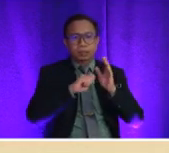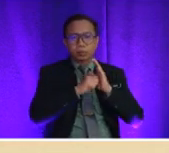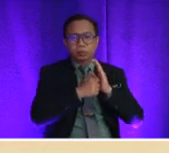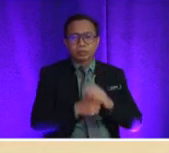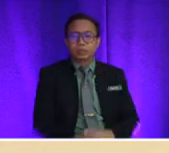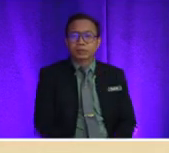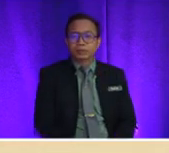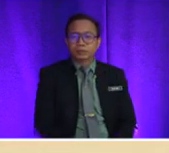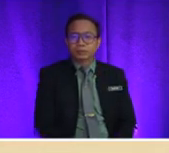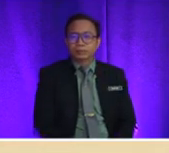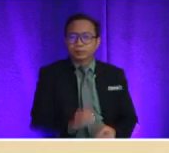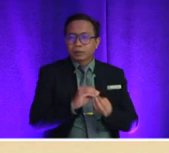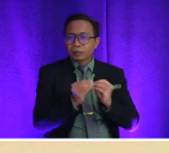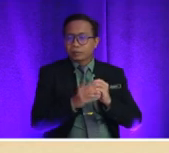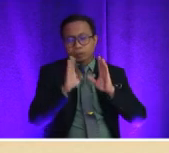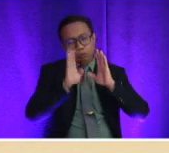masalah